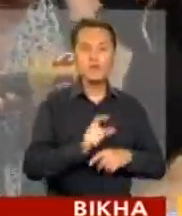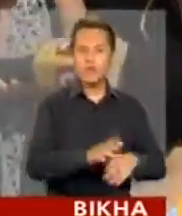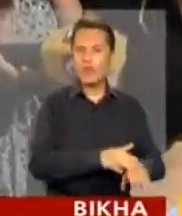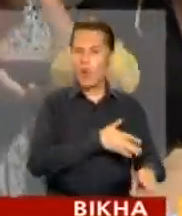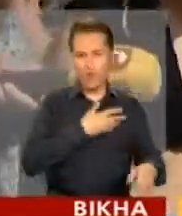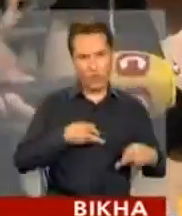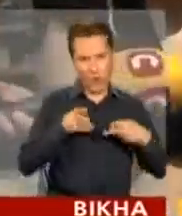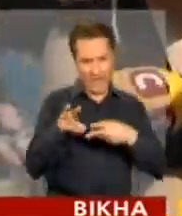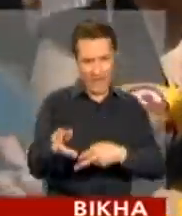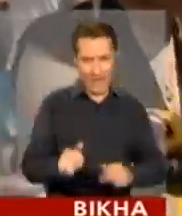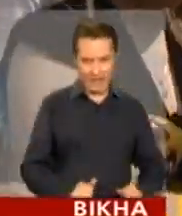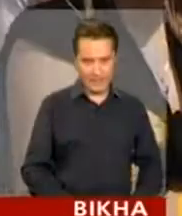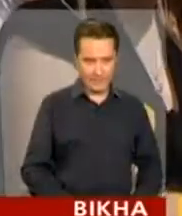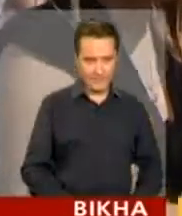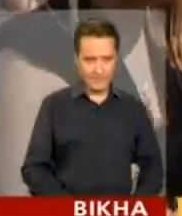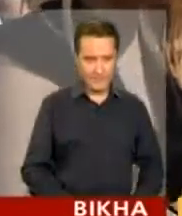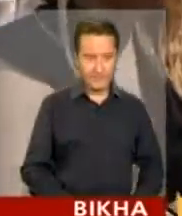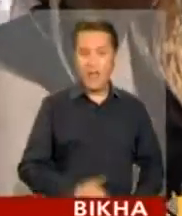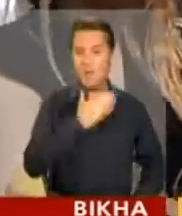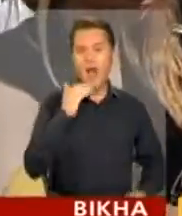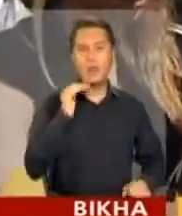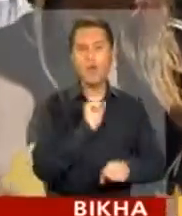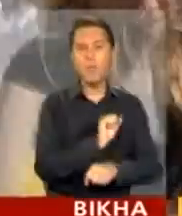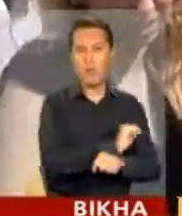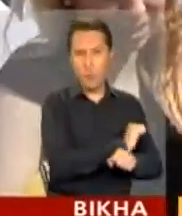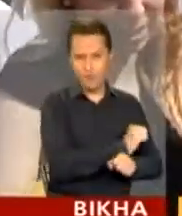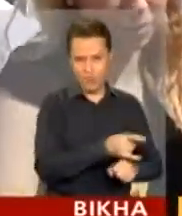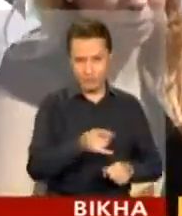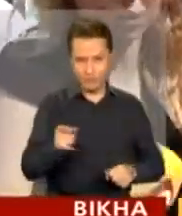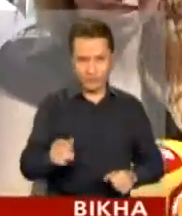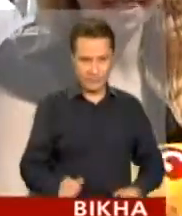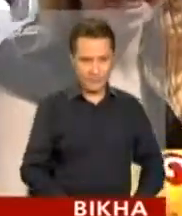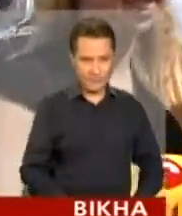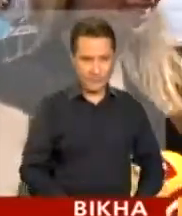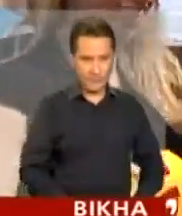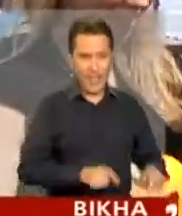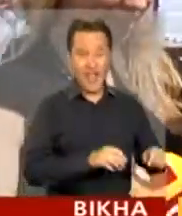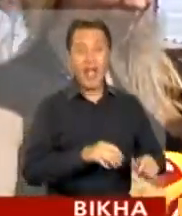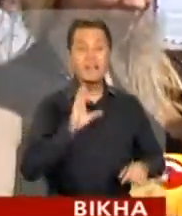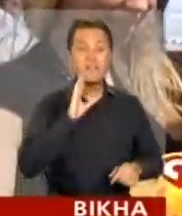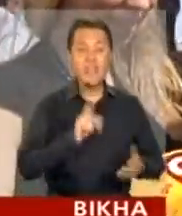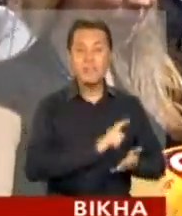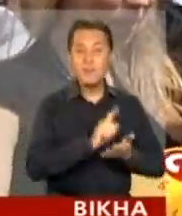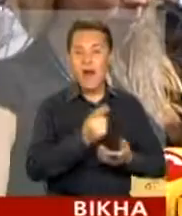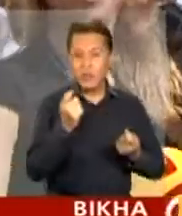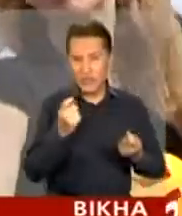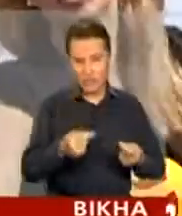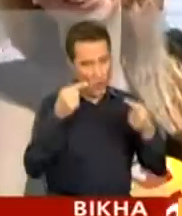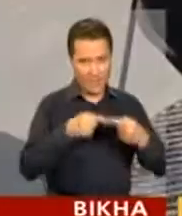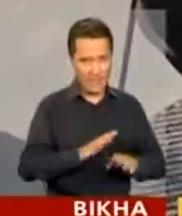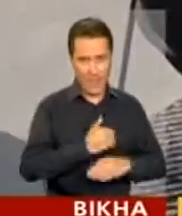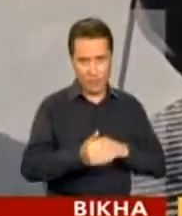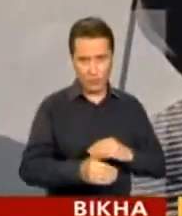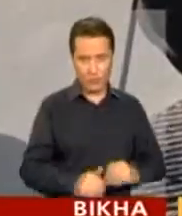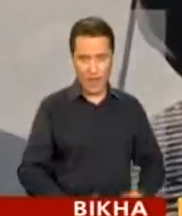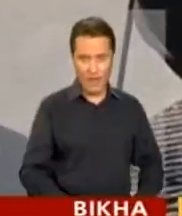їхали. А через що? Мабуть, через пробки нас везли. Ми ж все-таки дівчата. Дівчата мають бути трішечки непунктуальними.